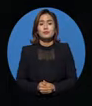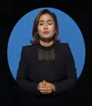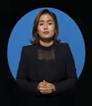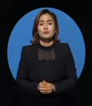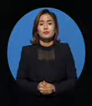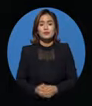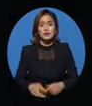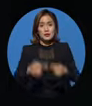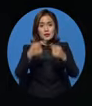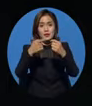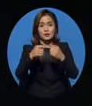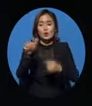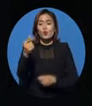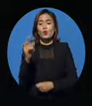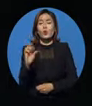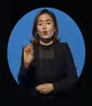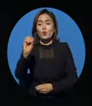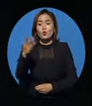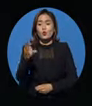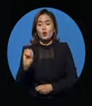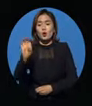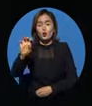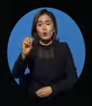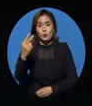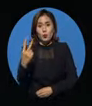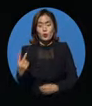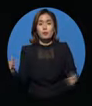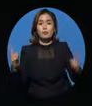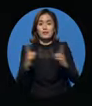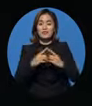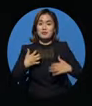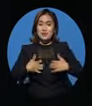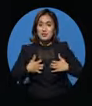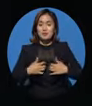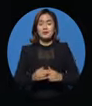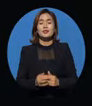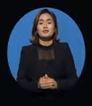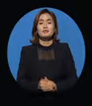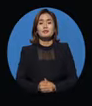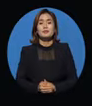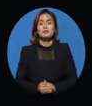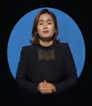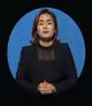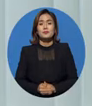마지막으로 기어 1번 홍영표 후보 입니다 옙 없습니다 응용 표입니다